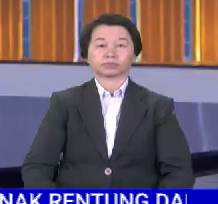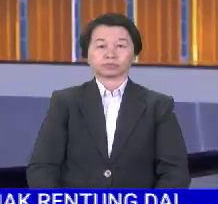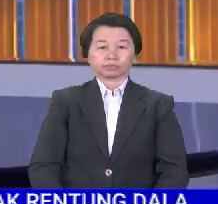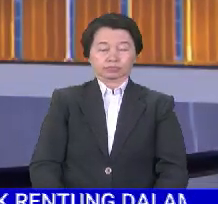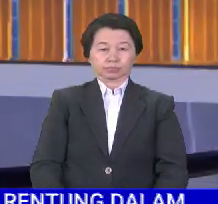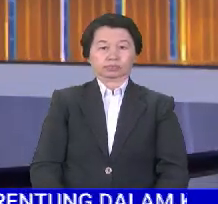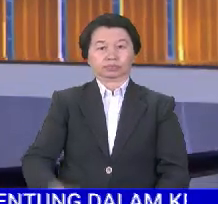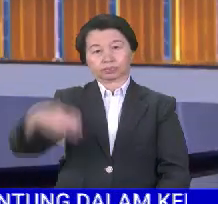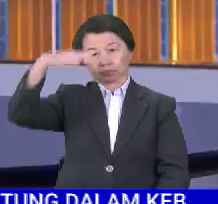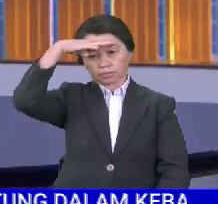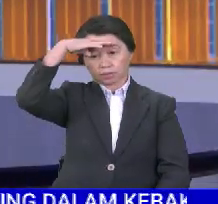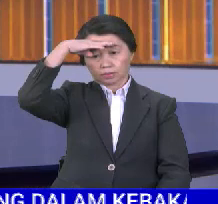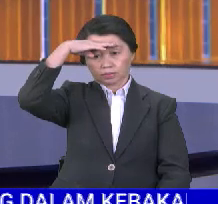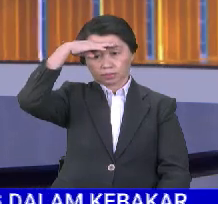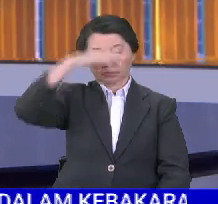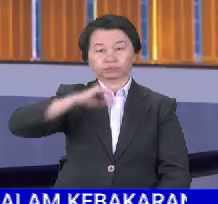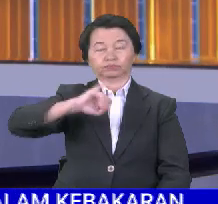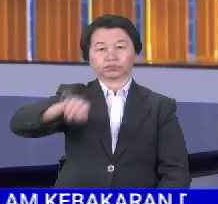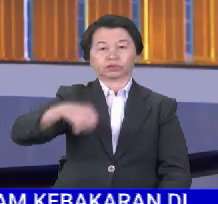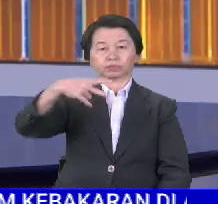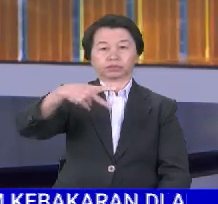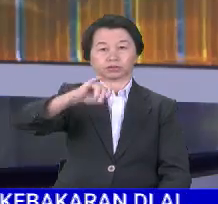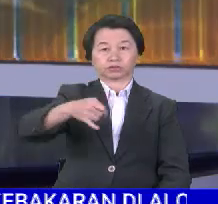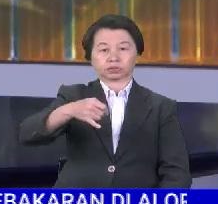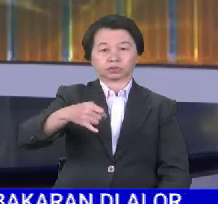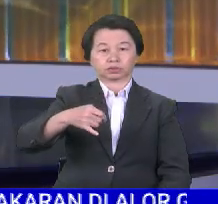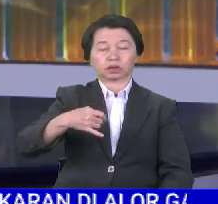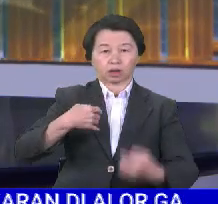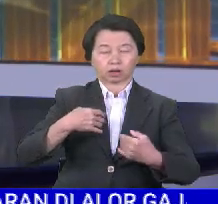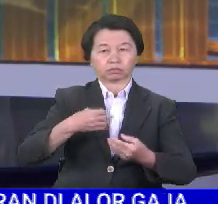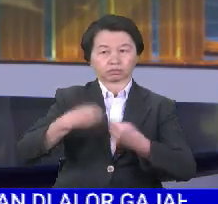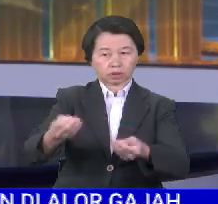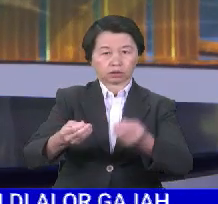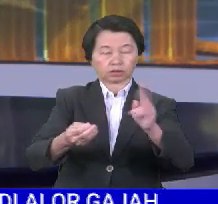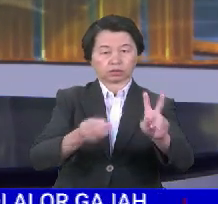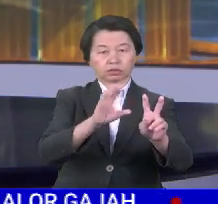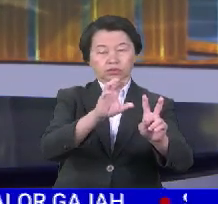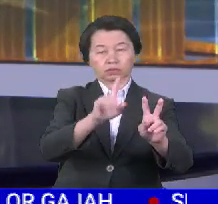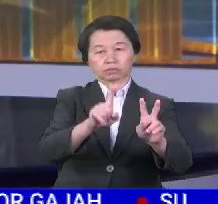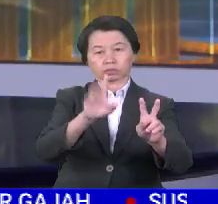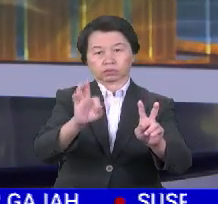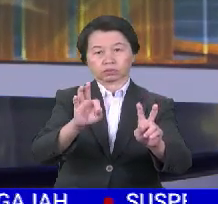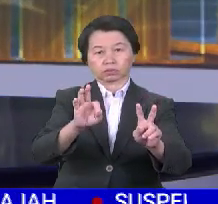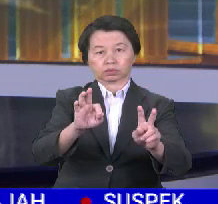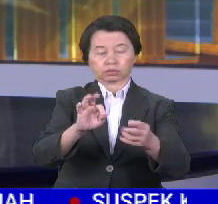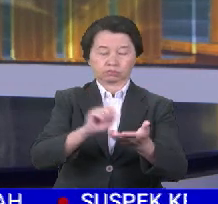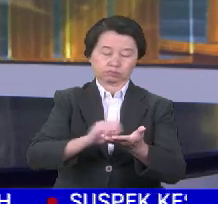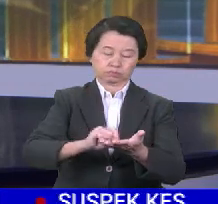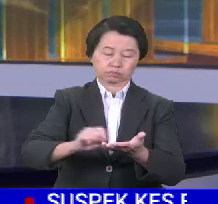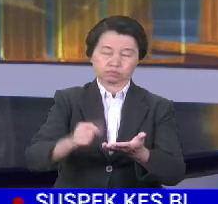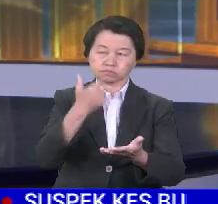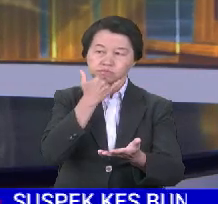Baik, sementara itu di Johor, Jabatan Pengangkutan Jalan JPJ mengeluarkan 219 notis kesalahan jalan raya menerusi operasi